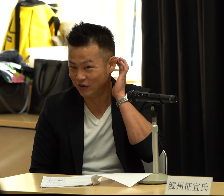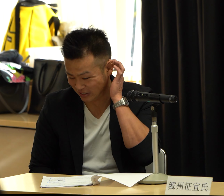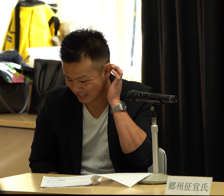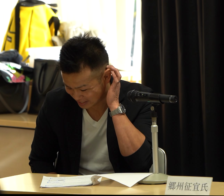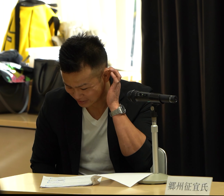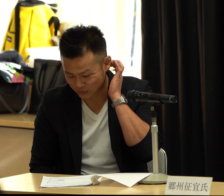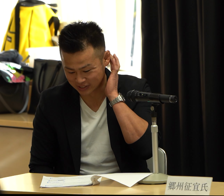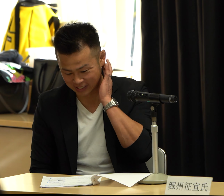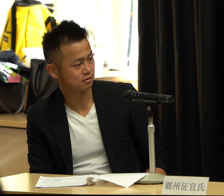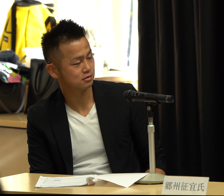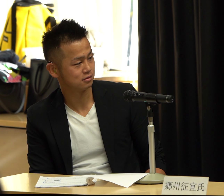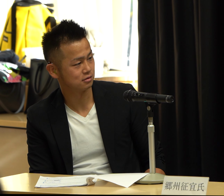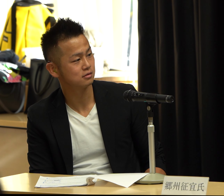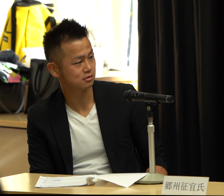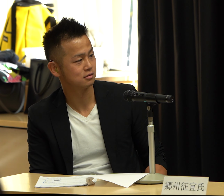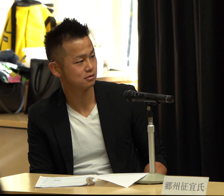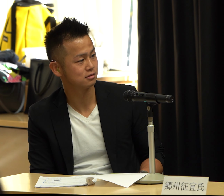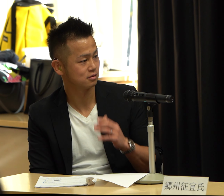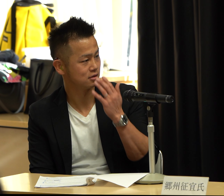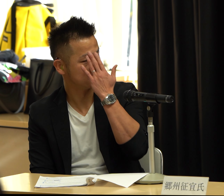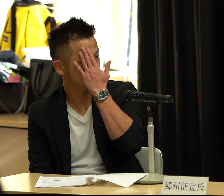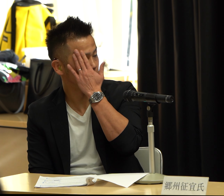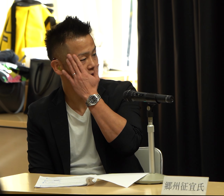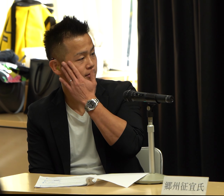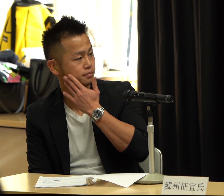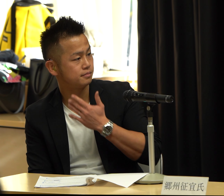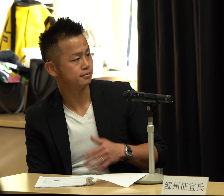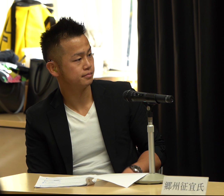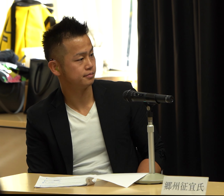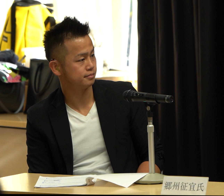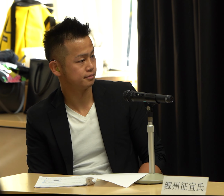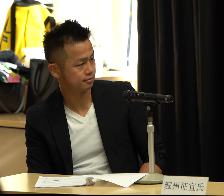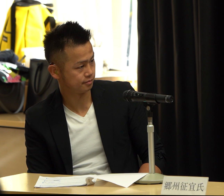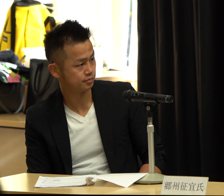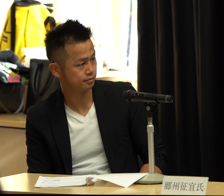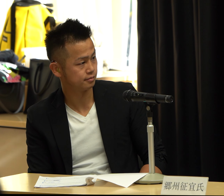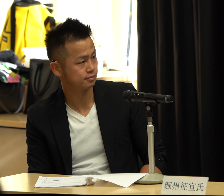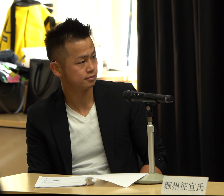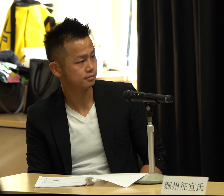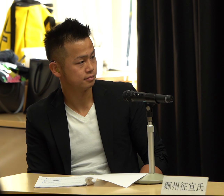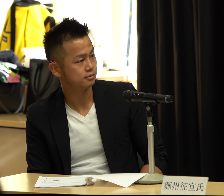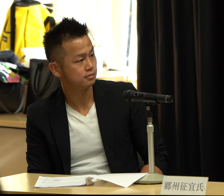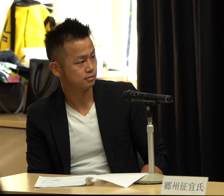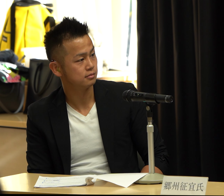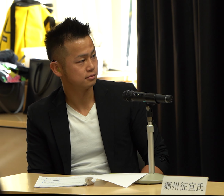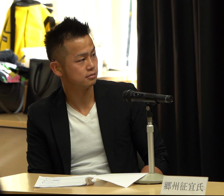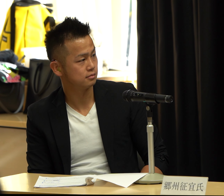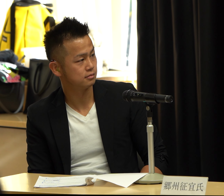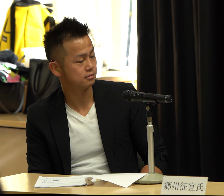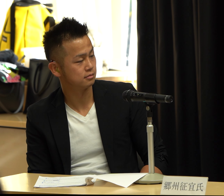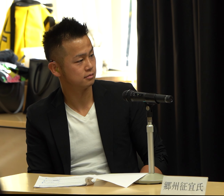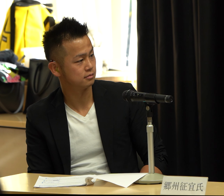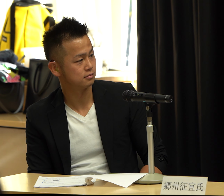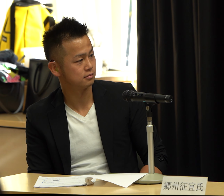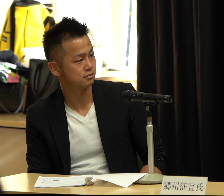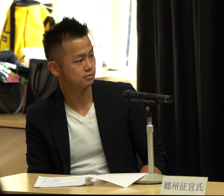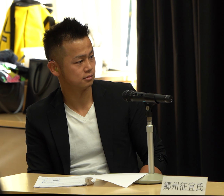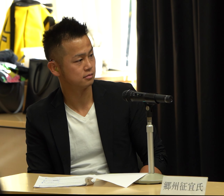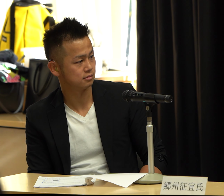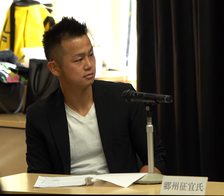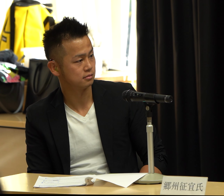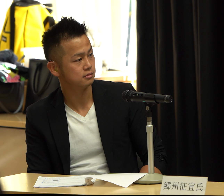ども。 野球っていうと、すみません、素人なんですけれども、なんかチーム競技で、まあ、いろいろな